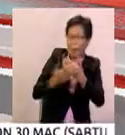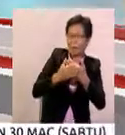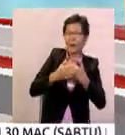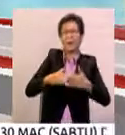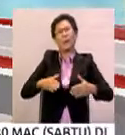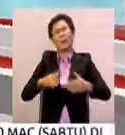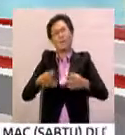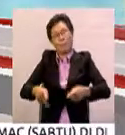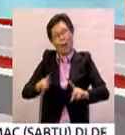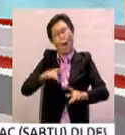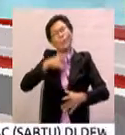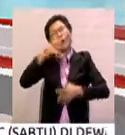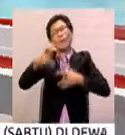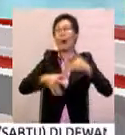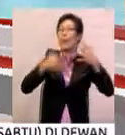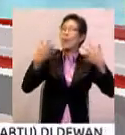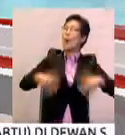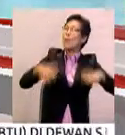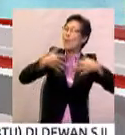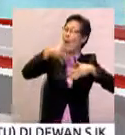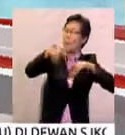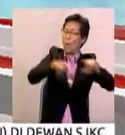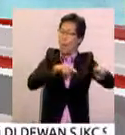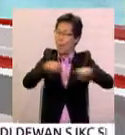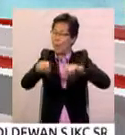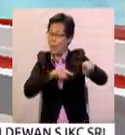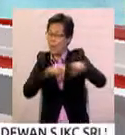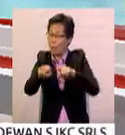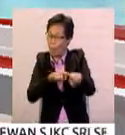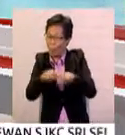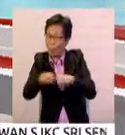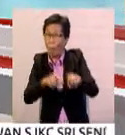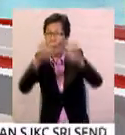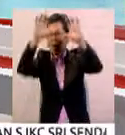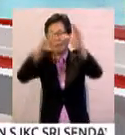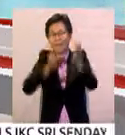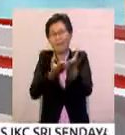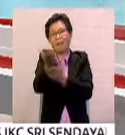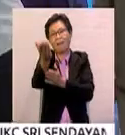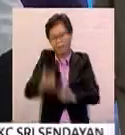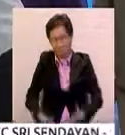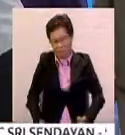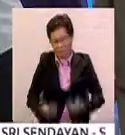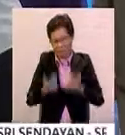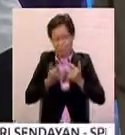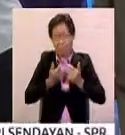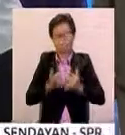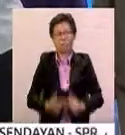berpeluang merasai sendiri bahang kehangatan perlumbaan secara langsung.